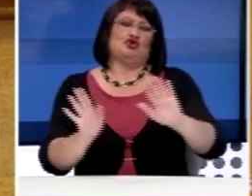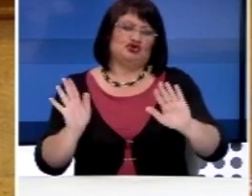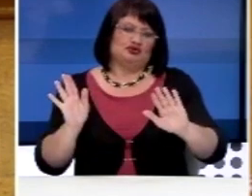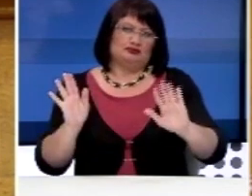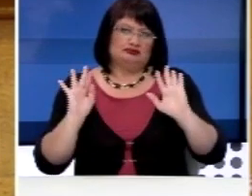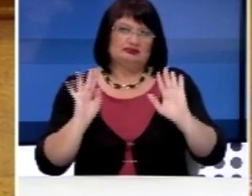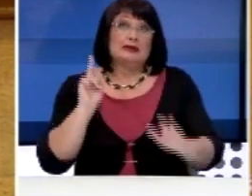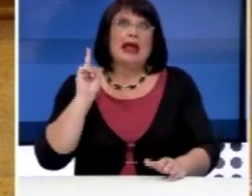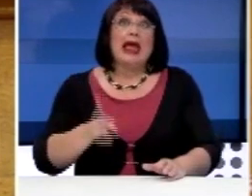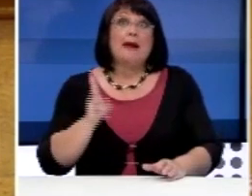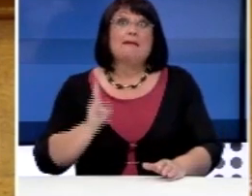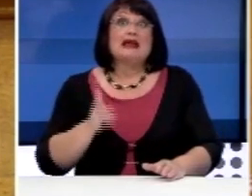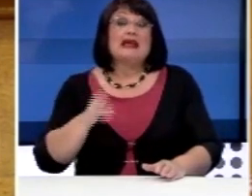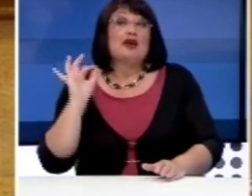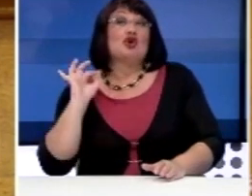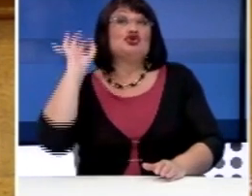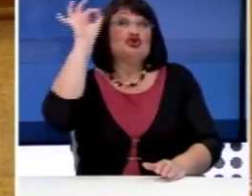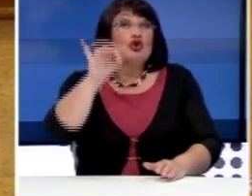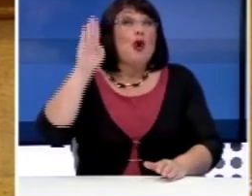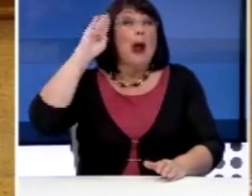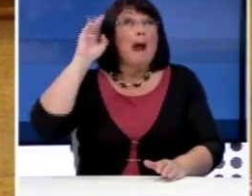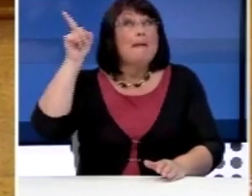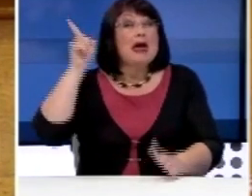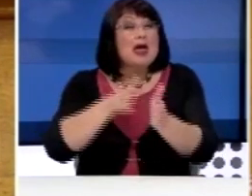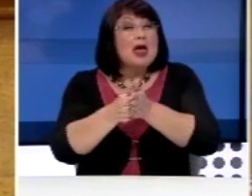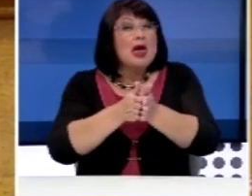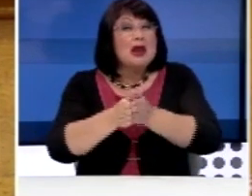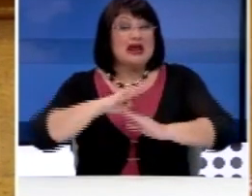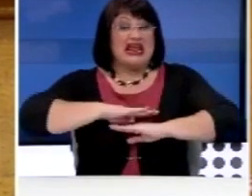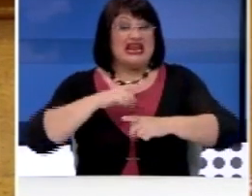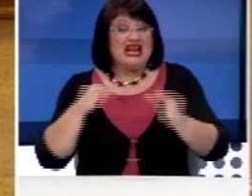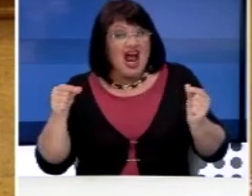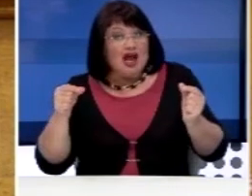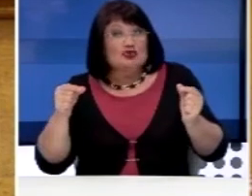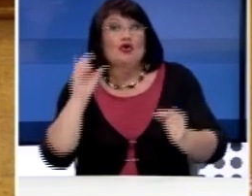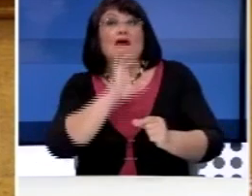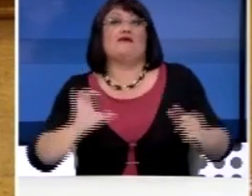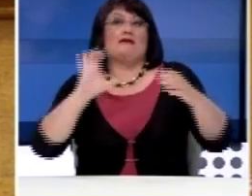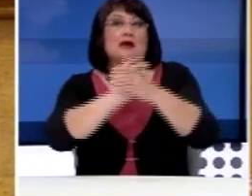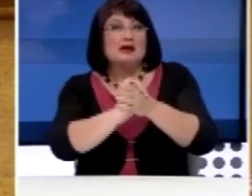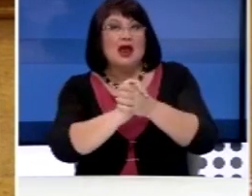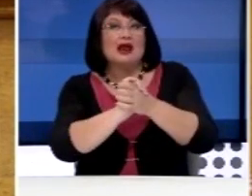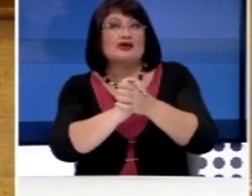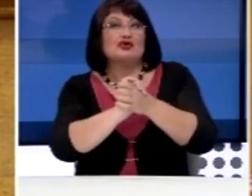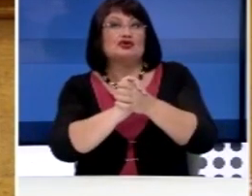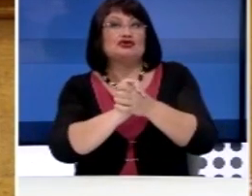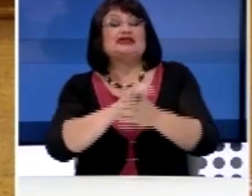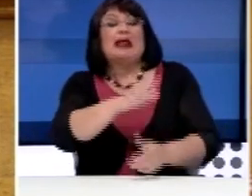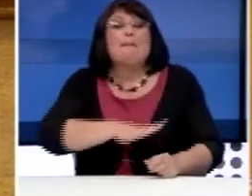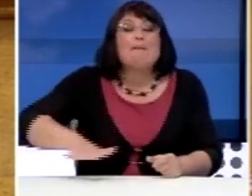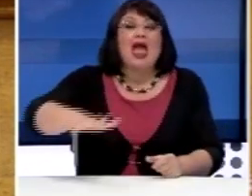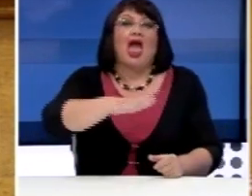στις επικίνδυνες επιδιώξεις των Ηνωμένων Πολιτειών, του ΝΑΤΟ, της Ευρωπαϊκής Ένωσης σε ολόκληρη την